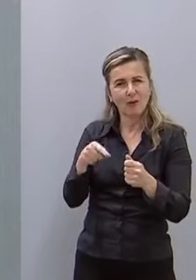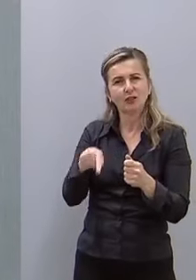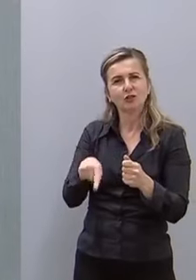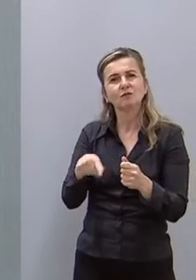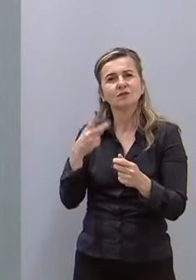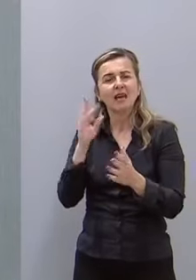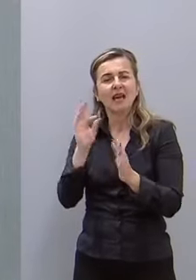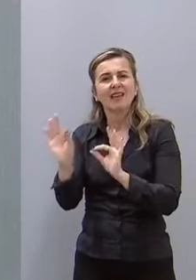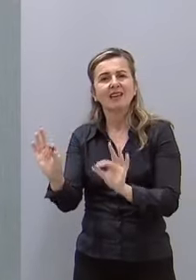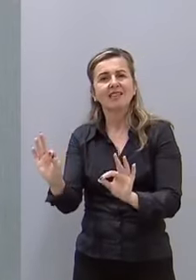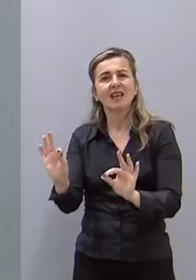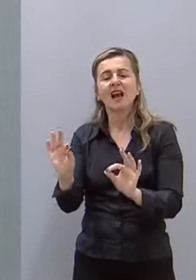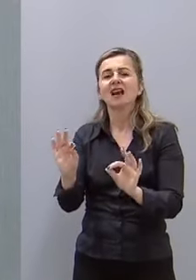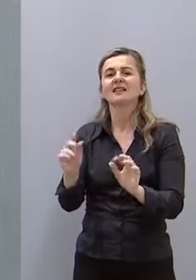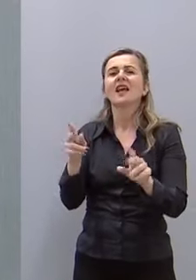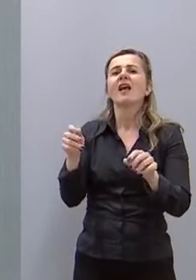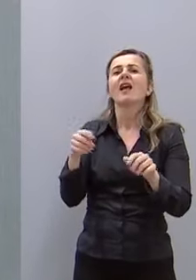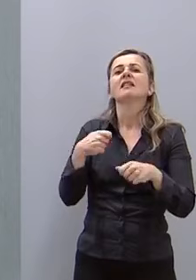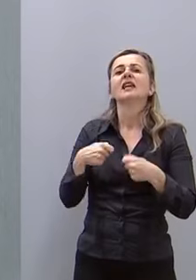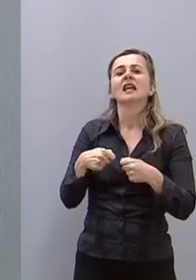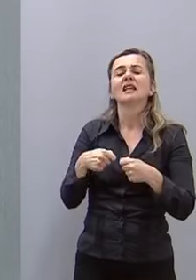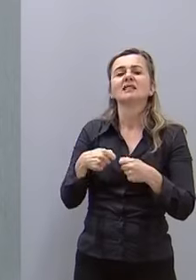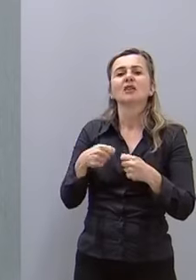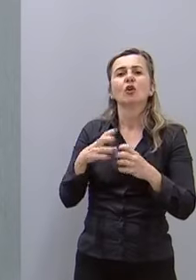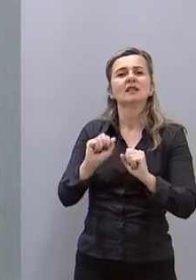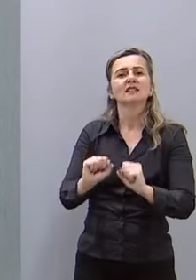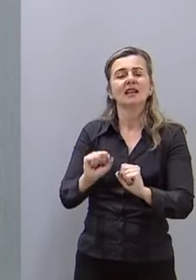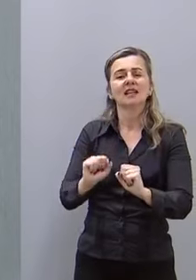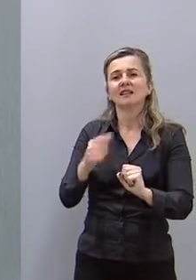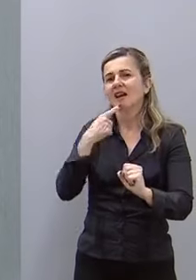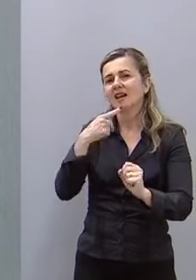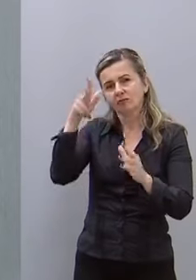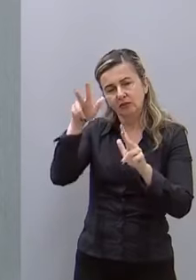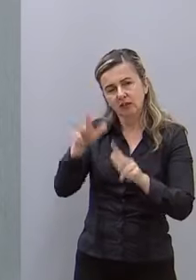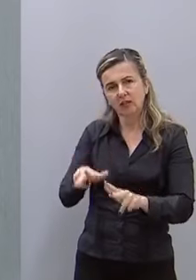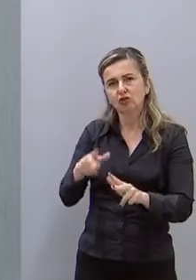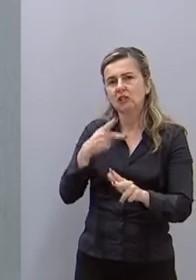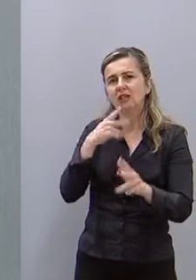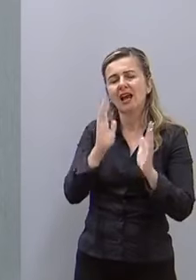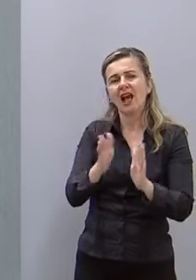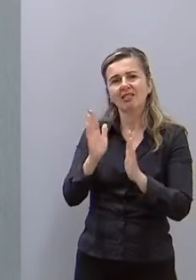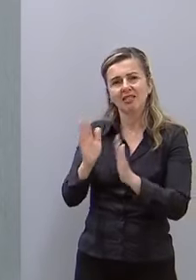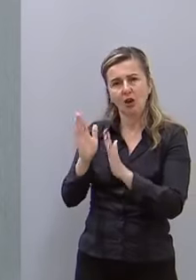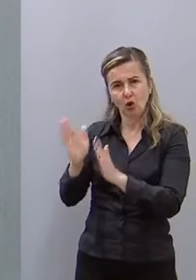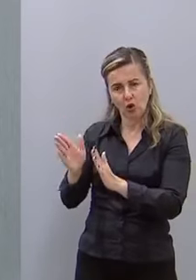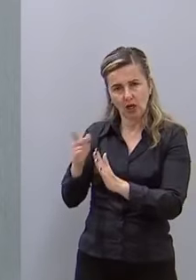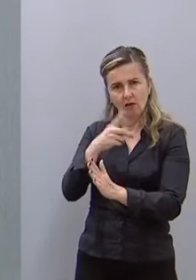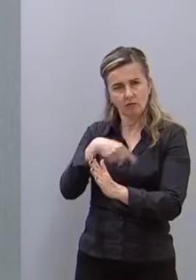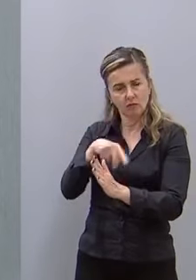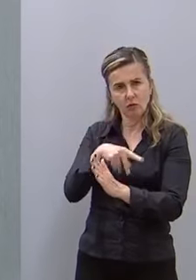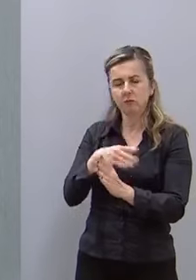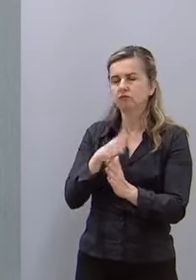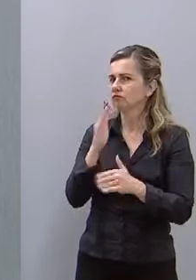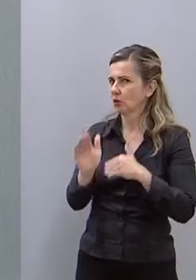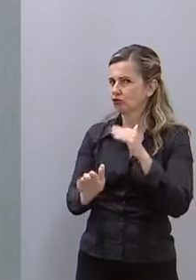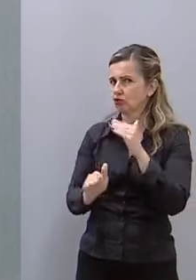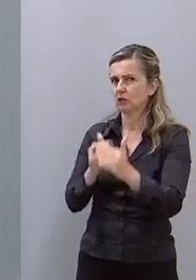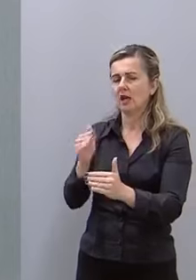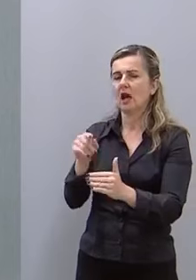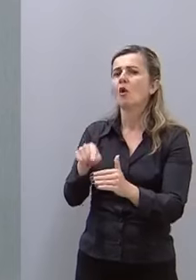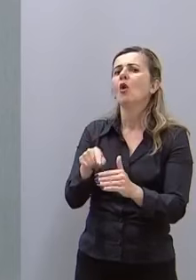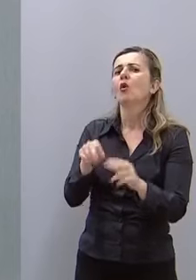sanitaria che decide quelle che sono le categorie e quindi stiamo procedendo con questi